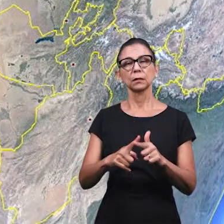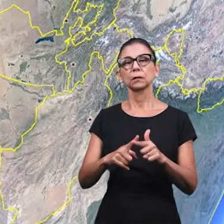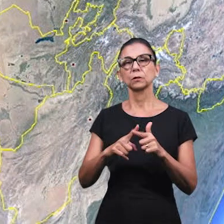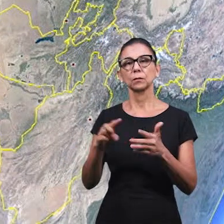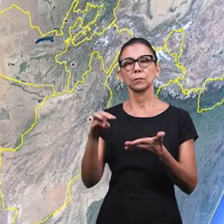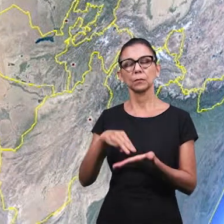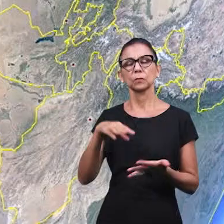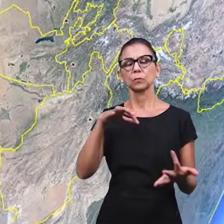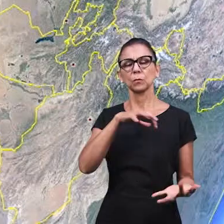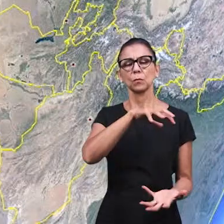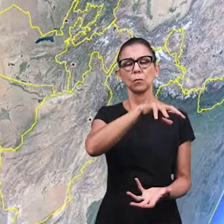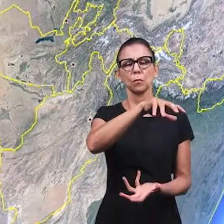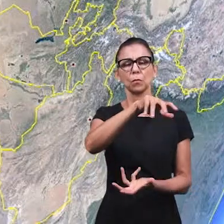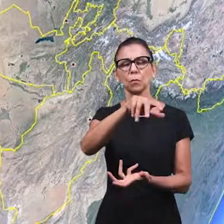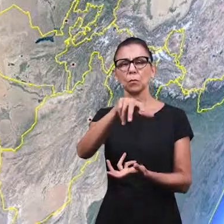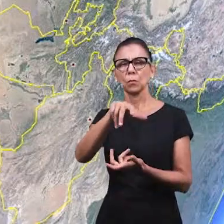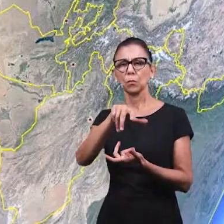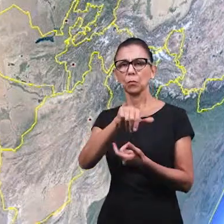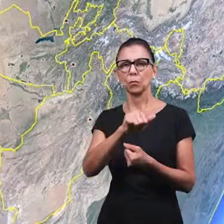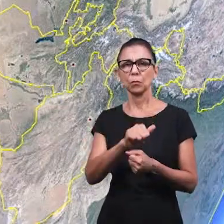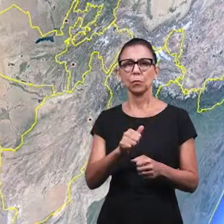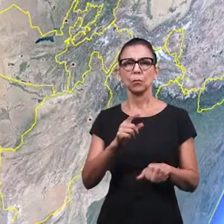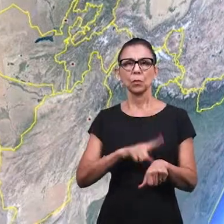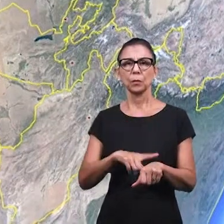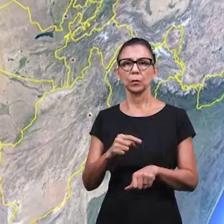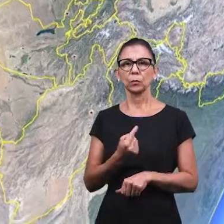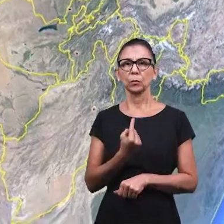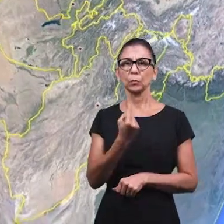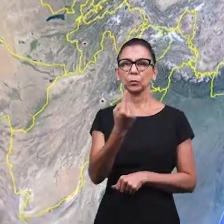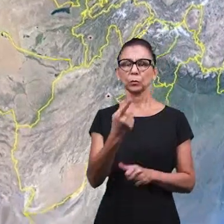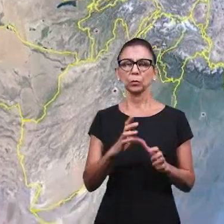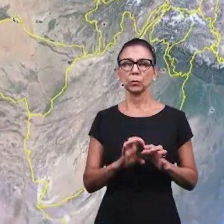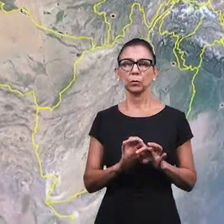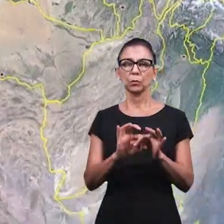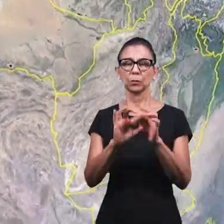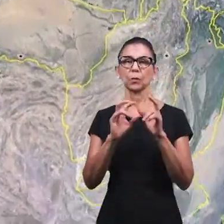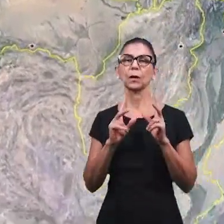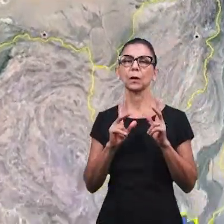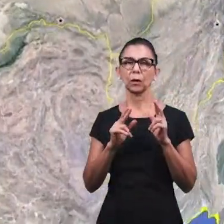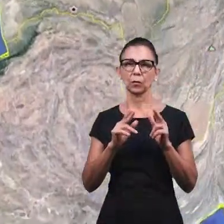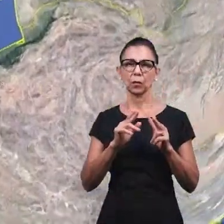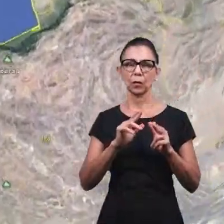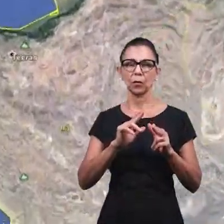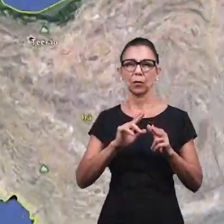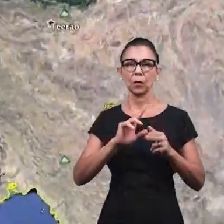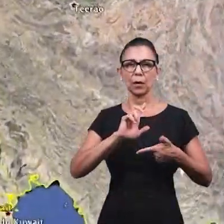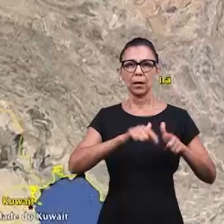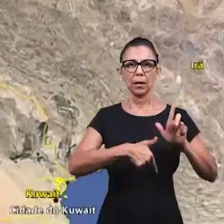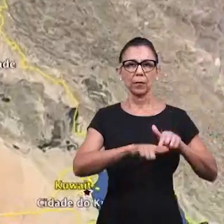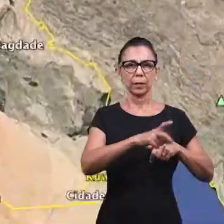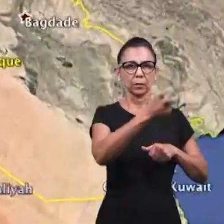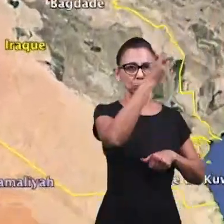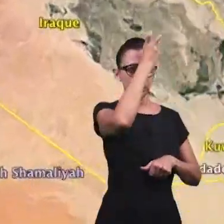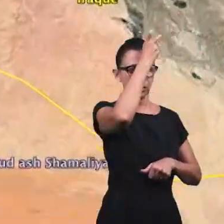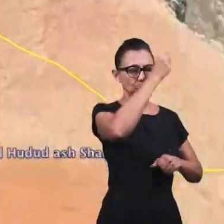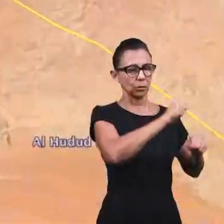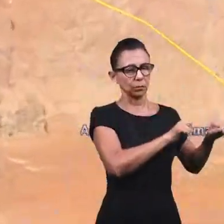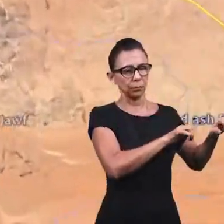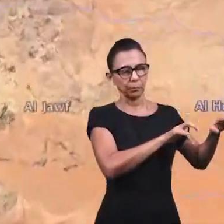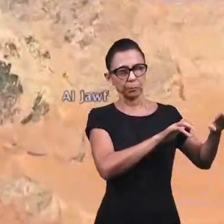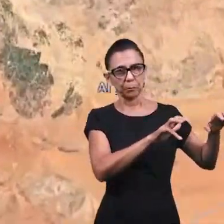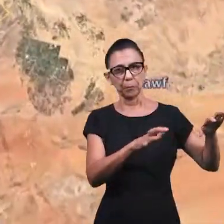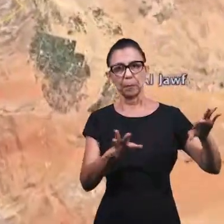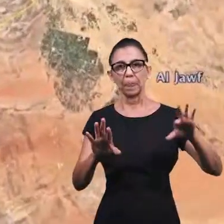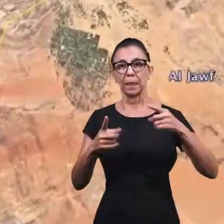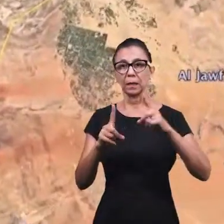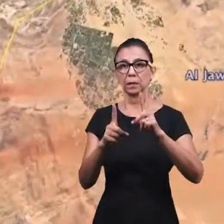la planète vivent un moment d'unité et de communion, comme l'ont vécu les Hébreux à leur sortie d'Égypte, les